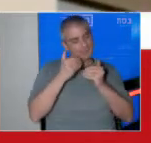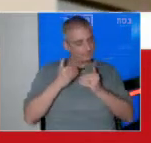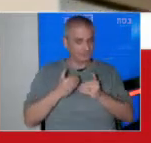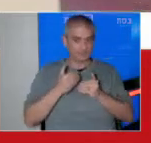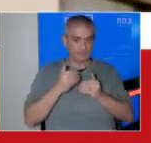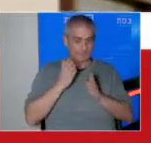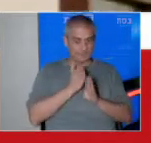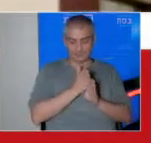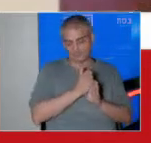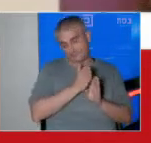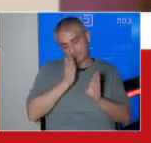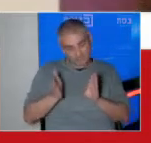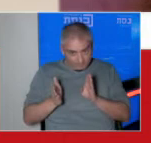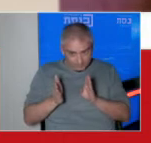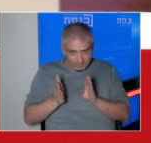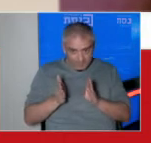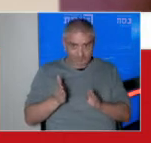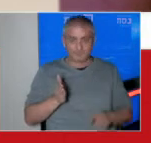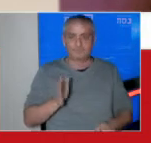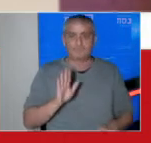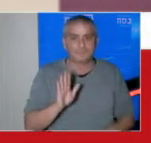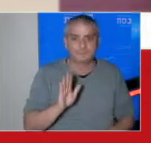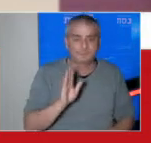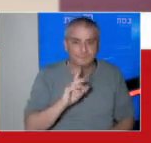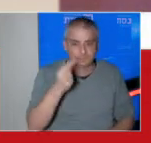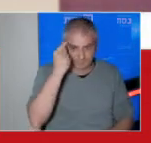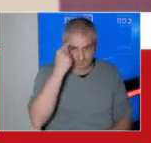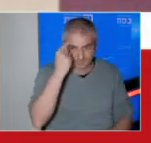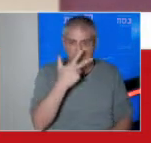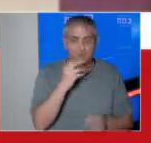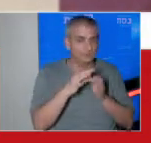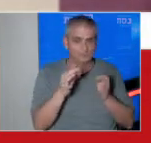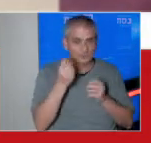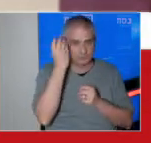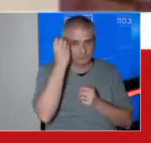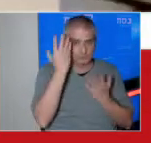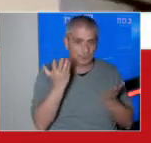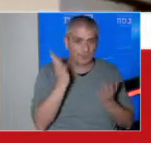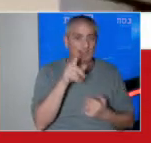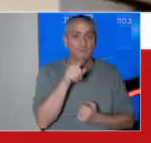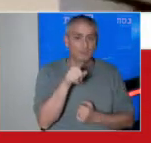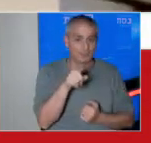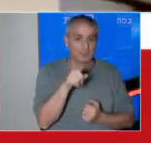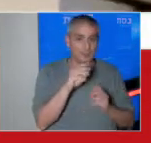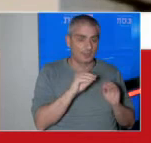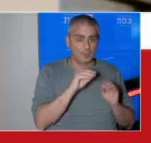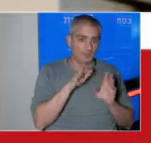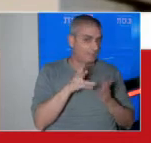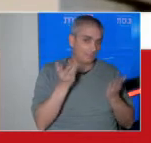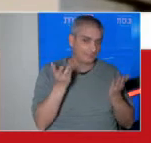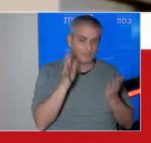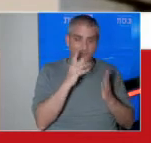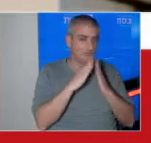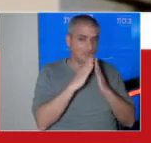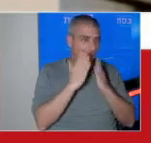מזיזים, מהציר הזה דווקא מזיזים. יניר, כולנו יודעים ש-300 מטר זה קשקוש, גם כשאתה עובר לא יודע איפה